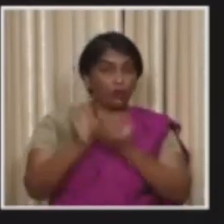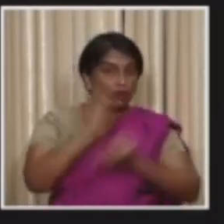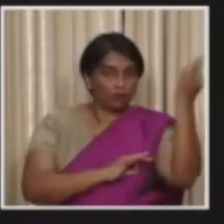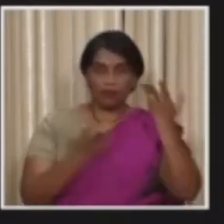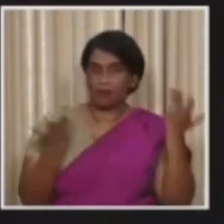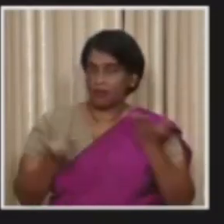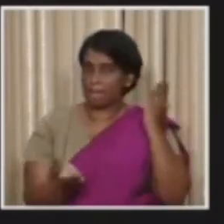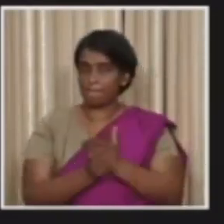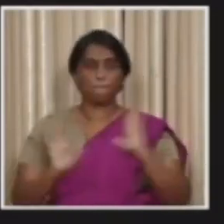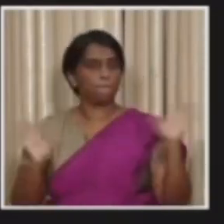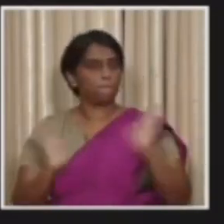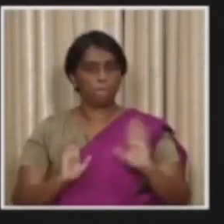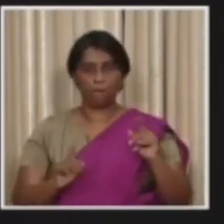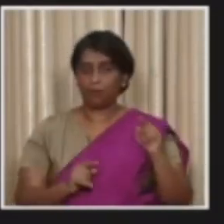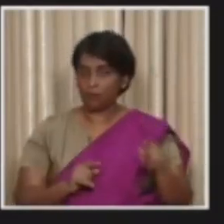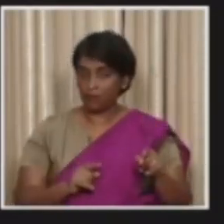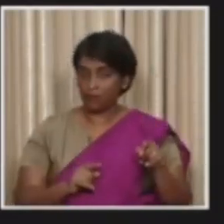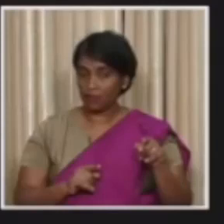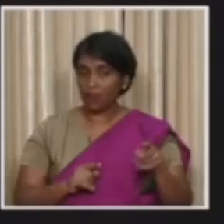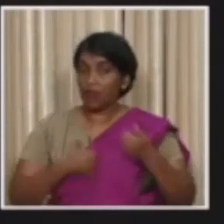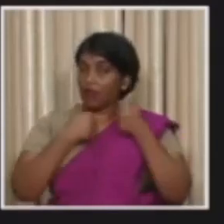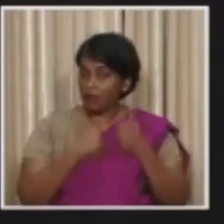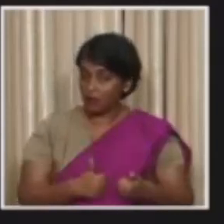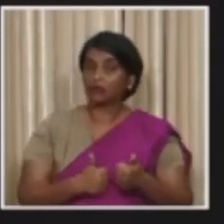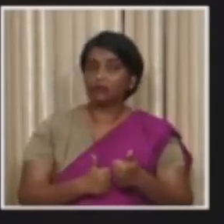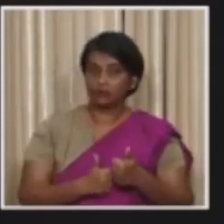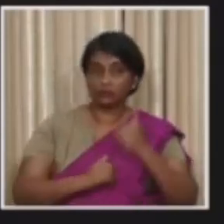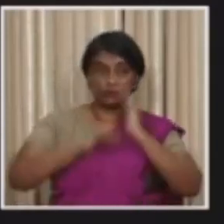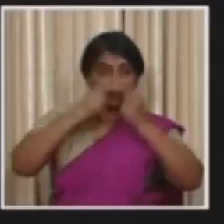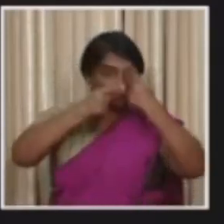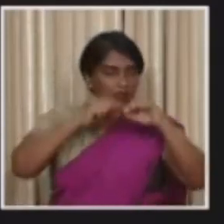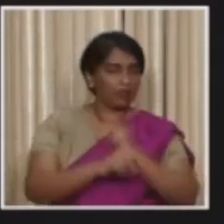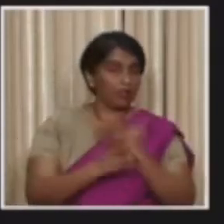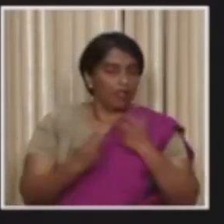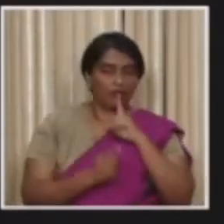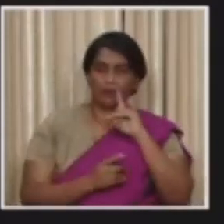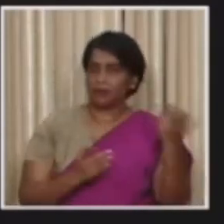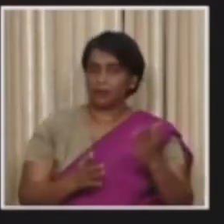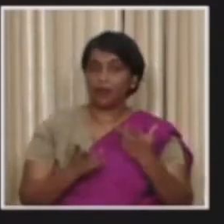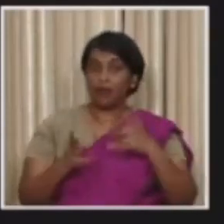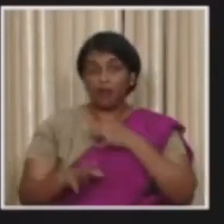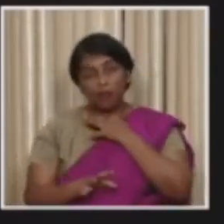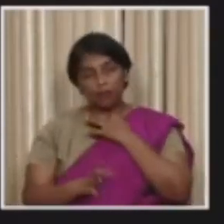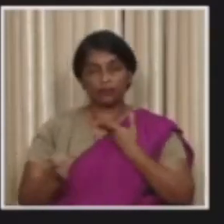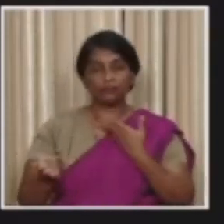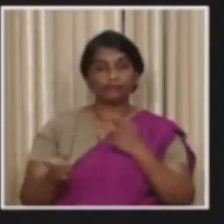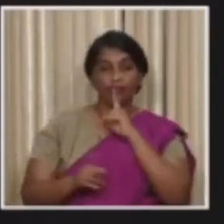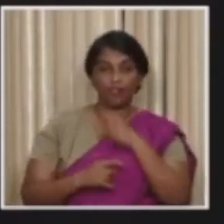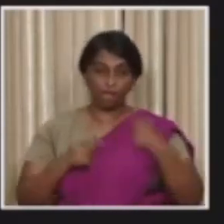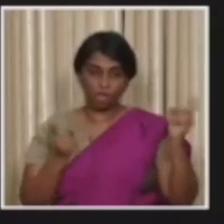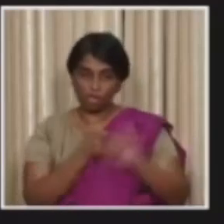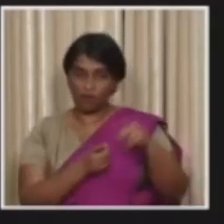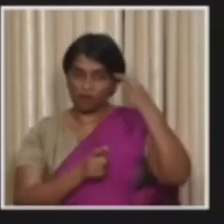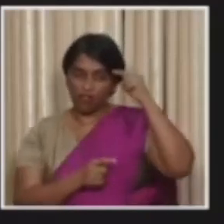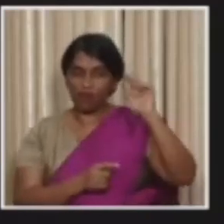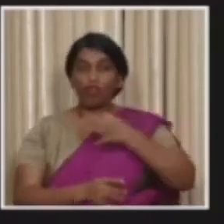බෑ. ඒවා හරියාකාරයට ප්‍රොසිකියුට් නොකර ඉන්නත් බෑ. නැති සාක්ෂි වෙලාවේදී තමුන්ගේ විරුද්ධවාදියාට